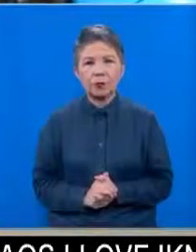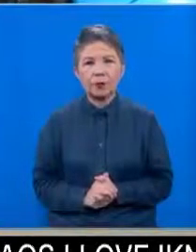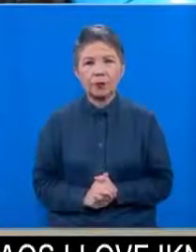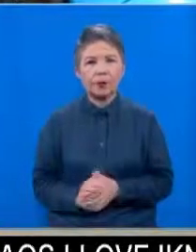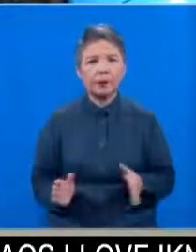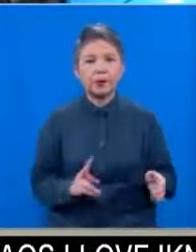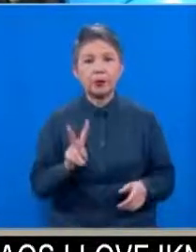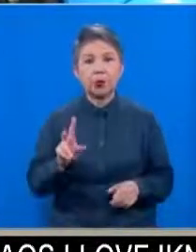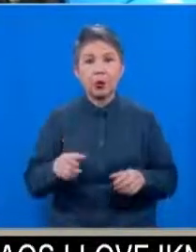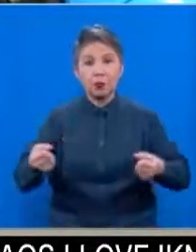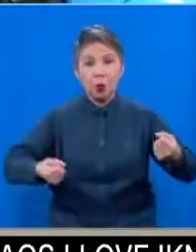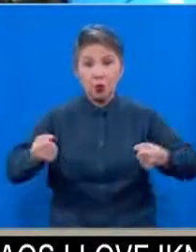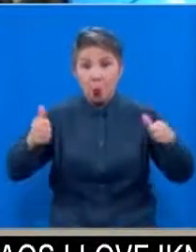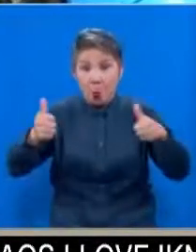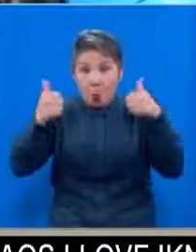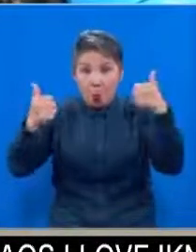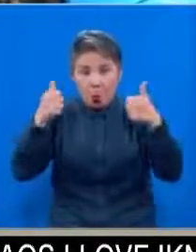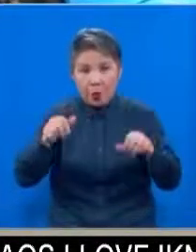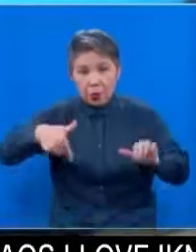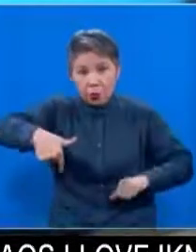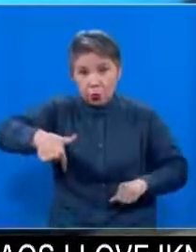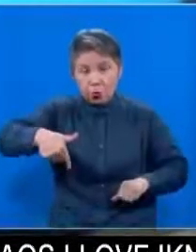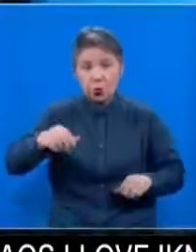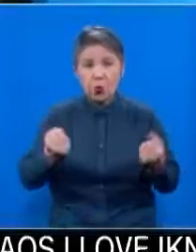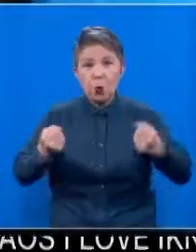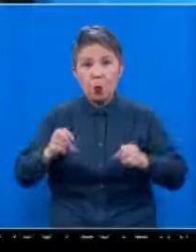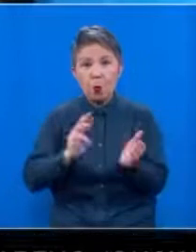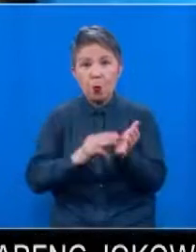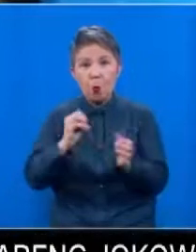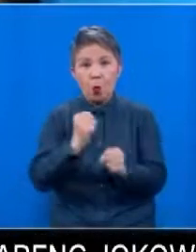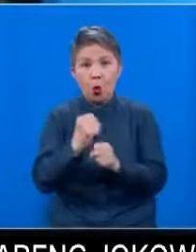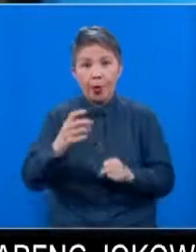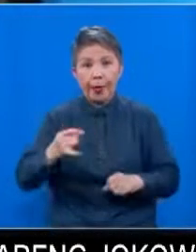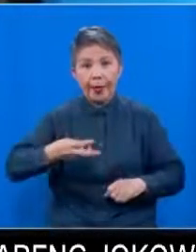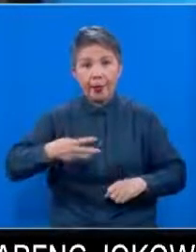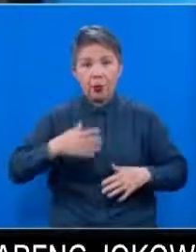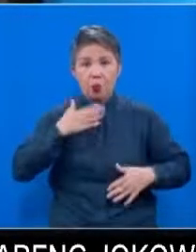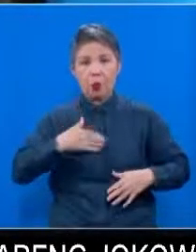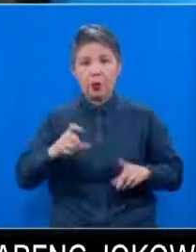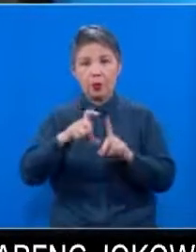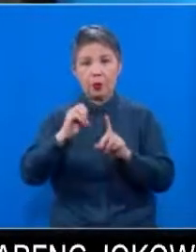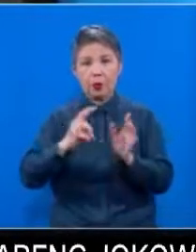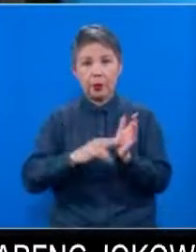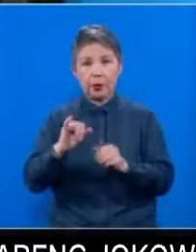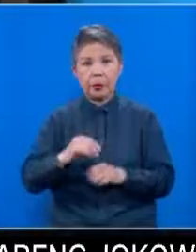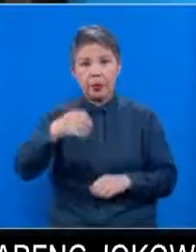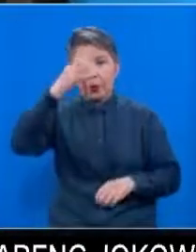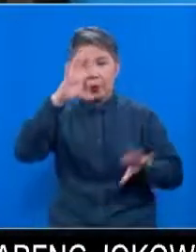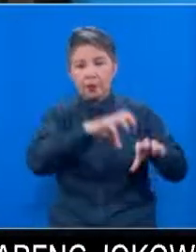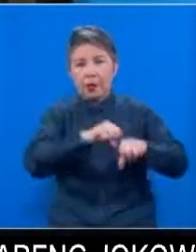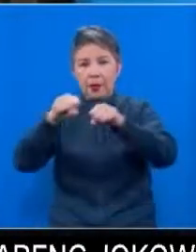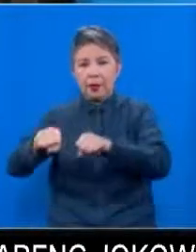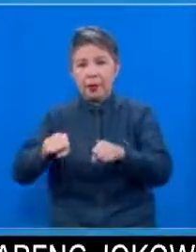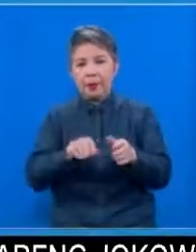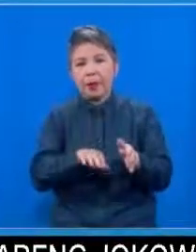Sementara itu, 2 unit mobil mewah dan 7 unit motor gede dari berbagai merek milik Doni Salmanan yang disita dibawa ke area parkir